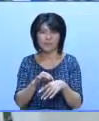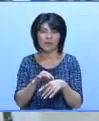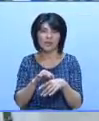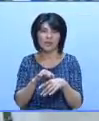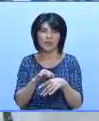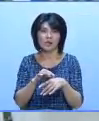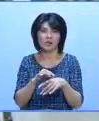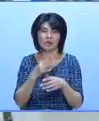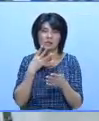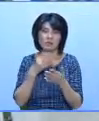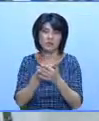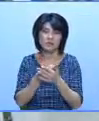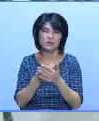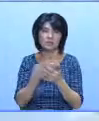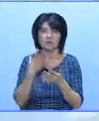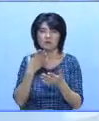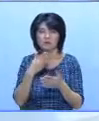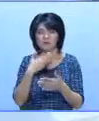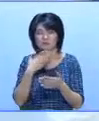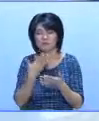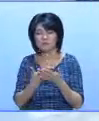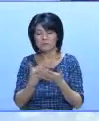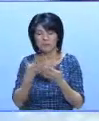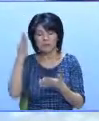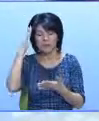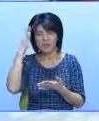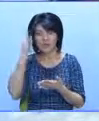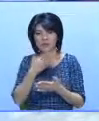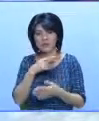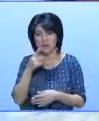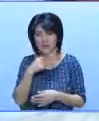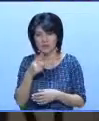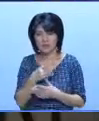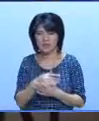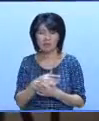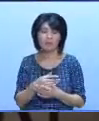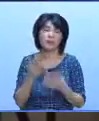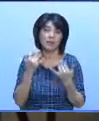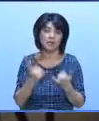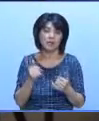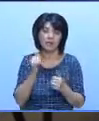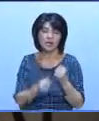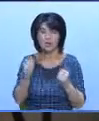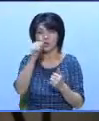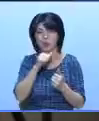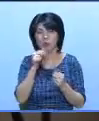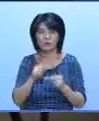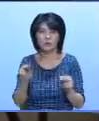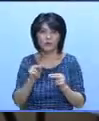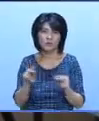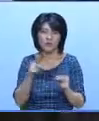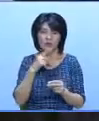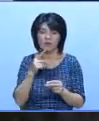өзіміздің ұсынысымызды білдіреміз деп ойлаймын. Жиын барысында өңір педагогтары баспа өкілдеріне мұғалімдерге арналған әдістемелік